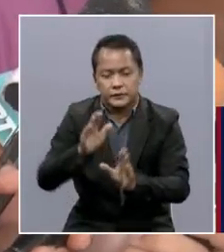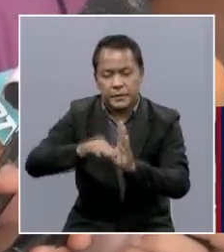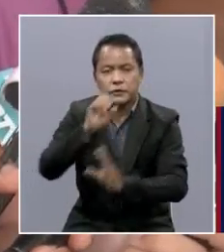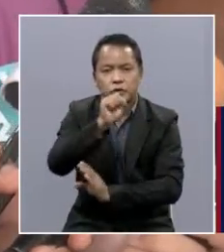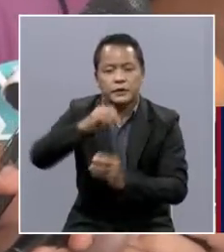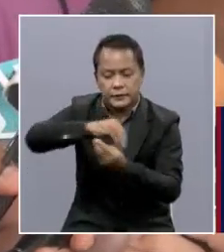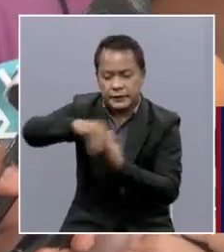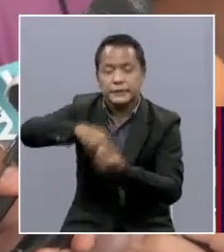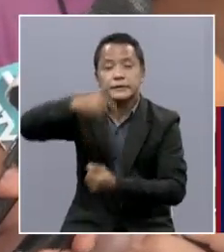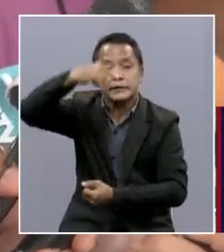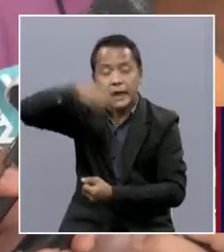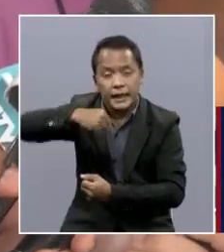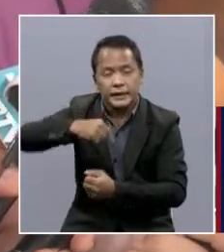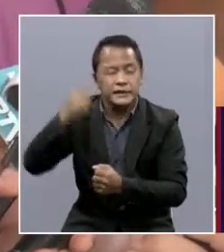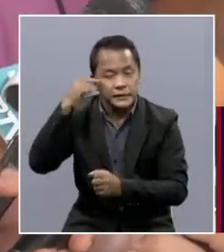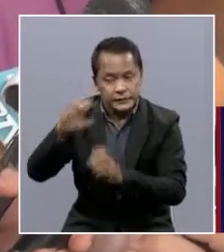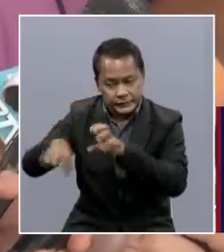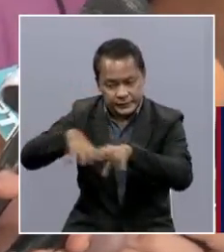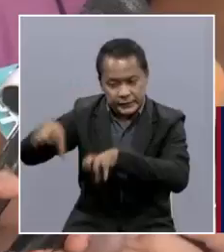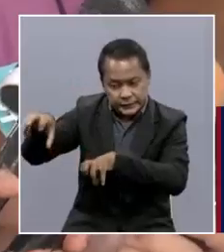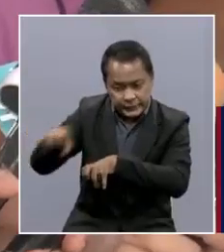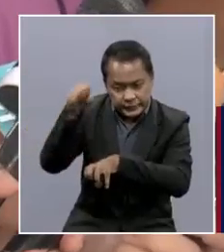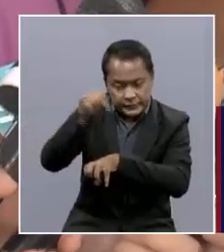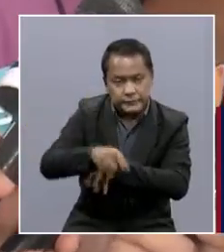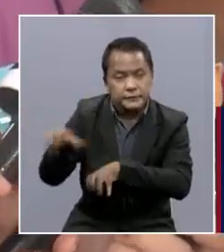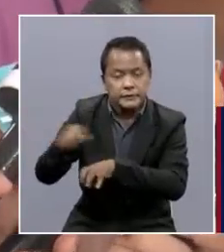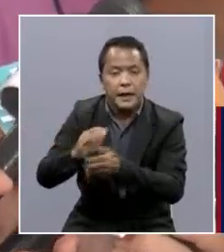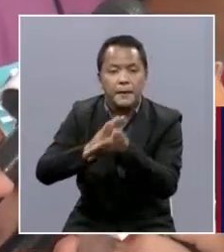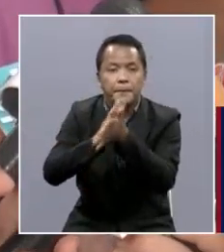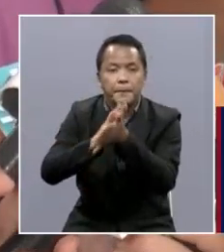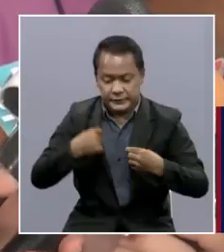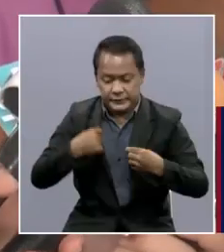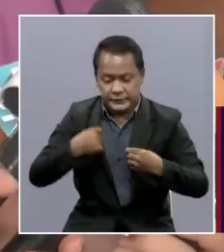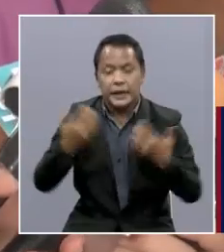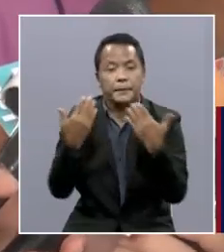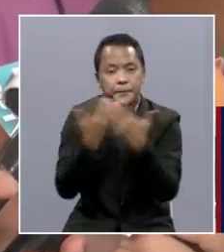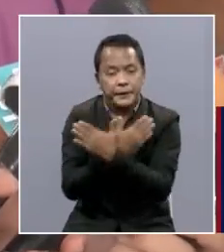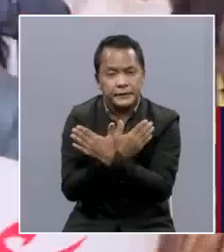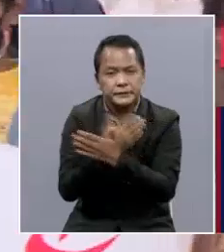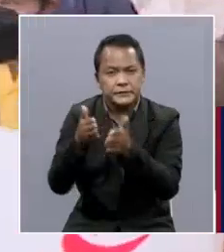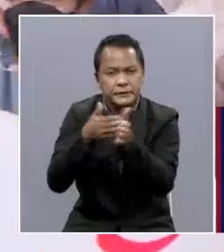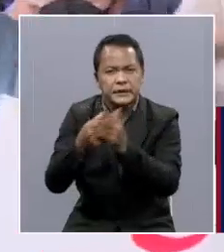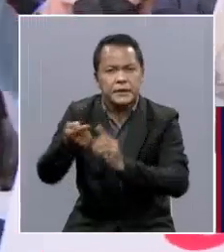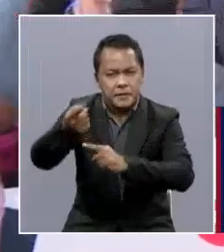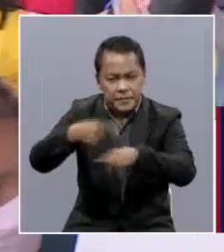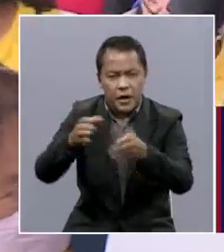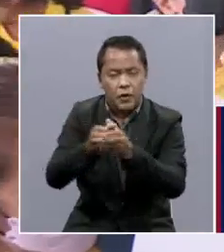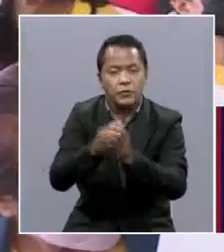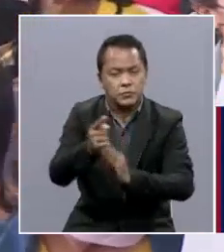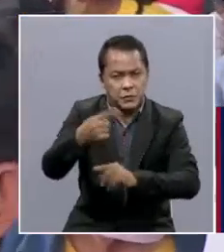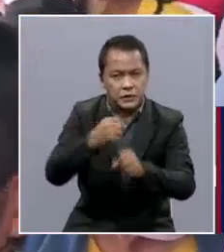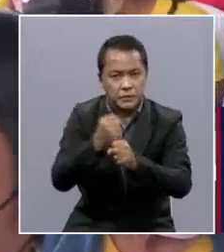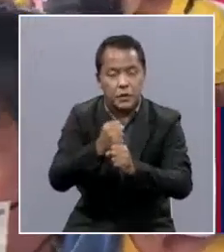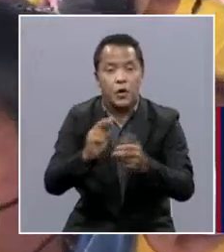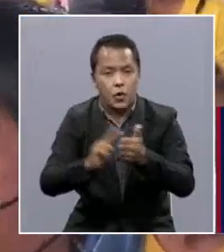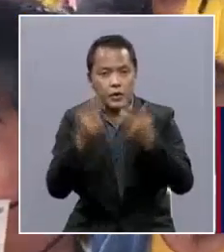ส.สเศรษฐกิจไทยที่ผู้กองเคยจัดทัพเอาไว้เพียงแค่เปลี่ยนสีเสื้อเท่านั้นแล้วก็การกลับมาของผู้กองทัพทำให้